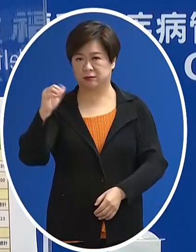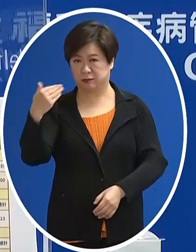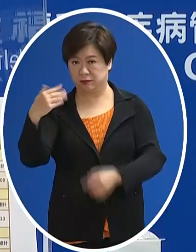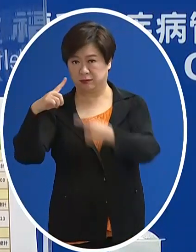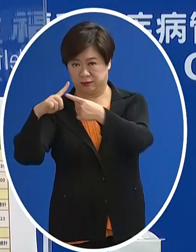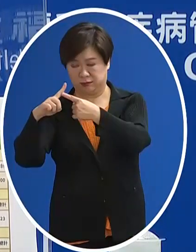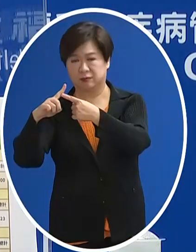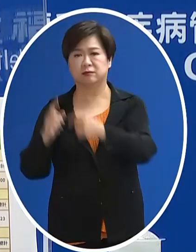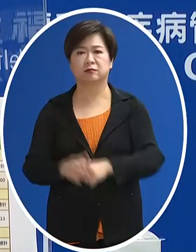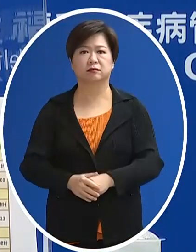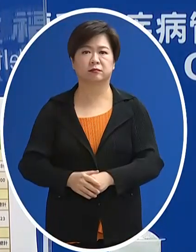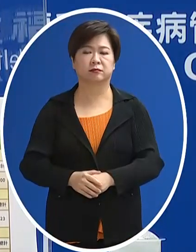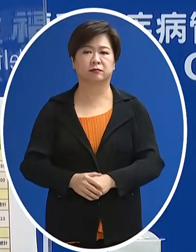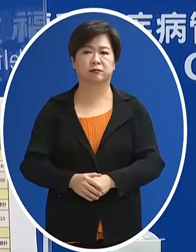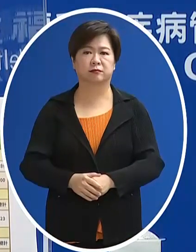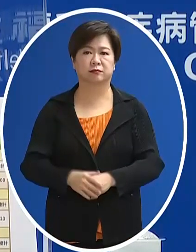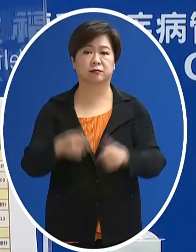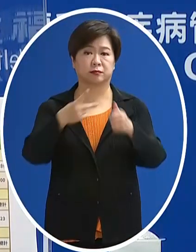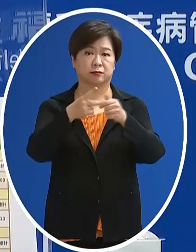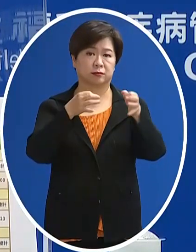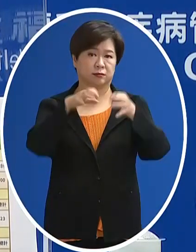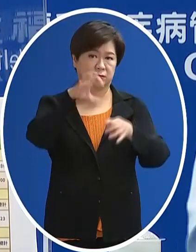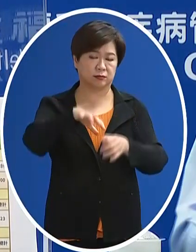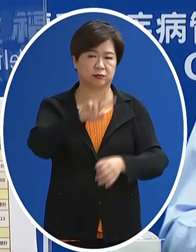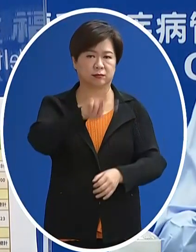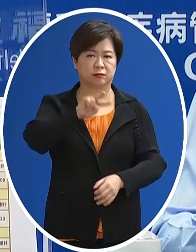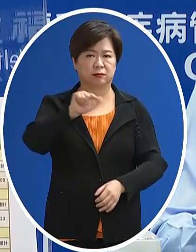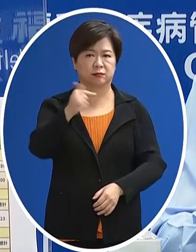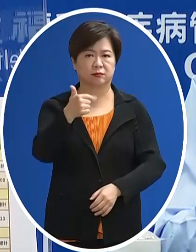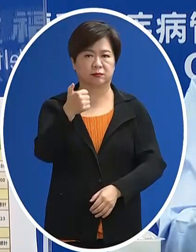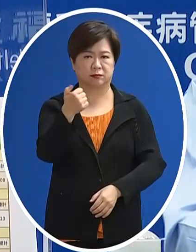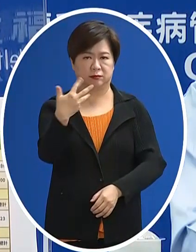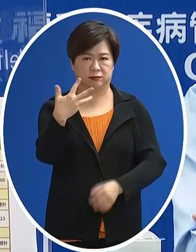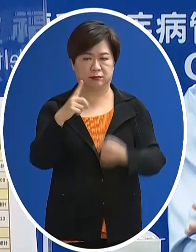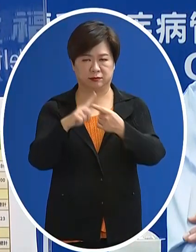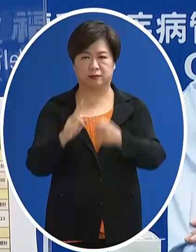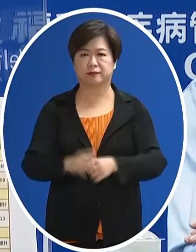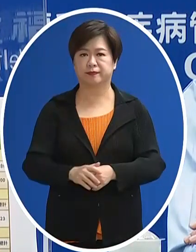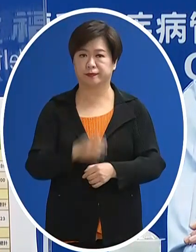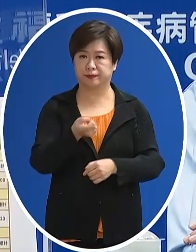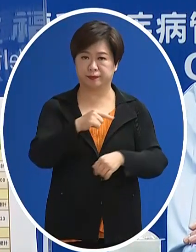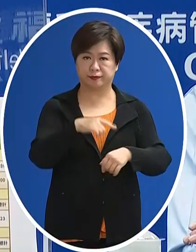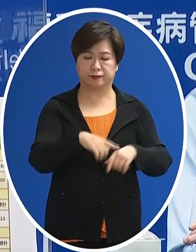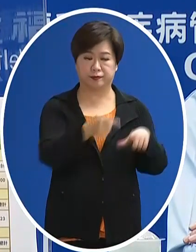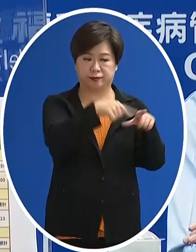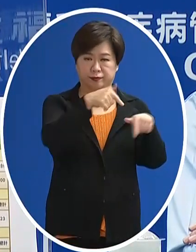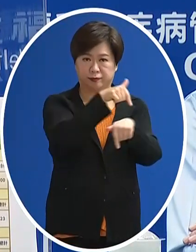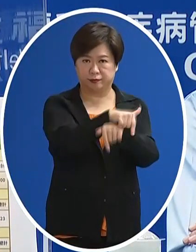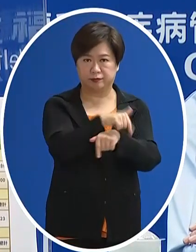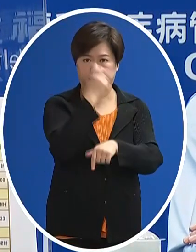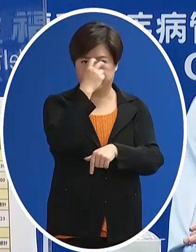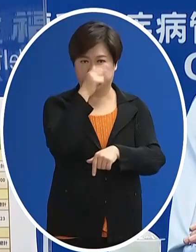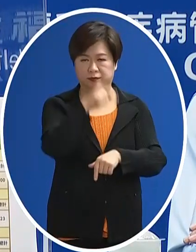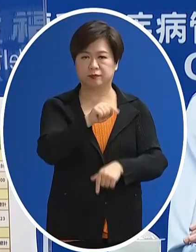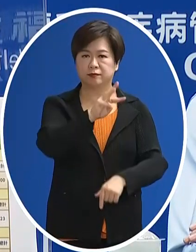5109人，那那个第二市场2658人，那淮南市场采验的